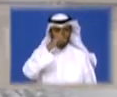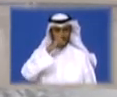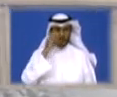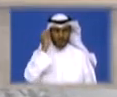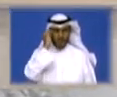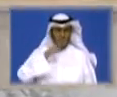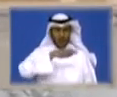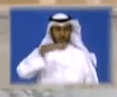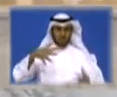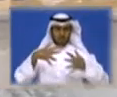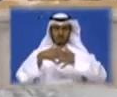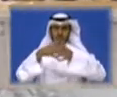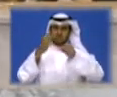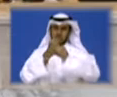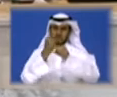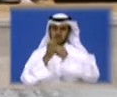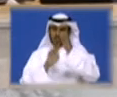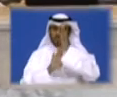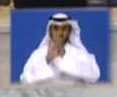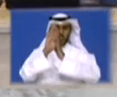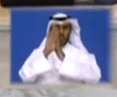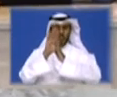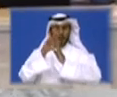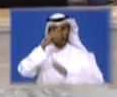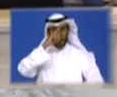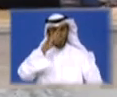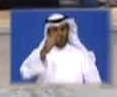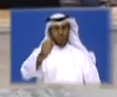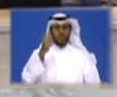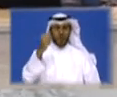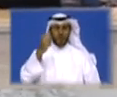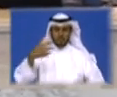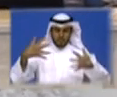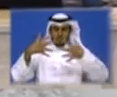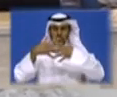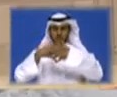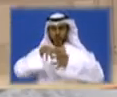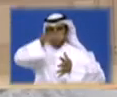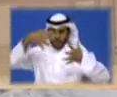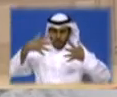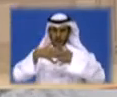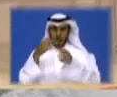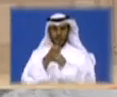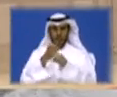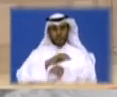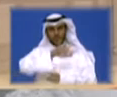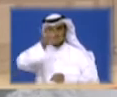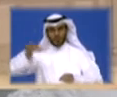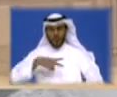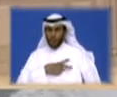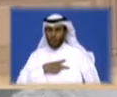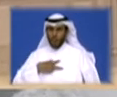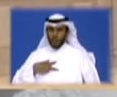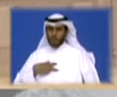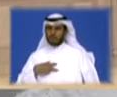شأنها ترسيخ مقومات الوحدة الوطنية وتحقيق الخير والمصلحة للوطن والمواطنين، وكل ما